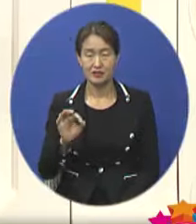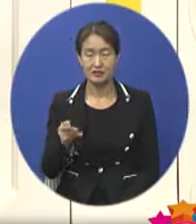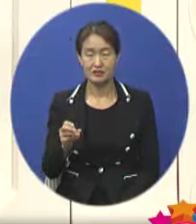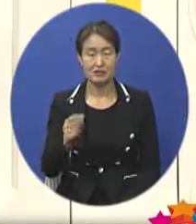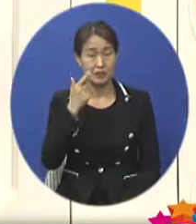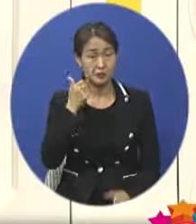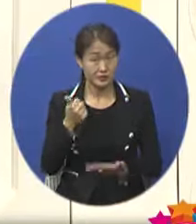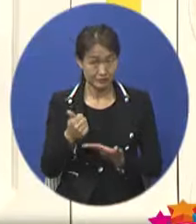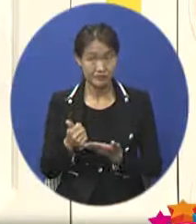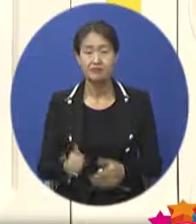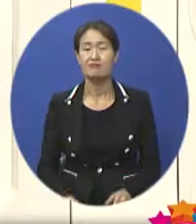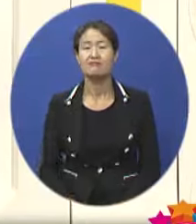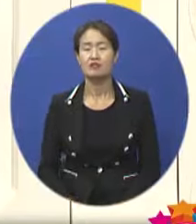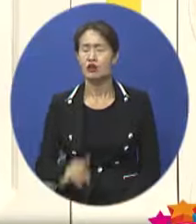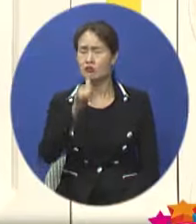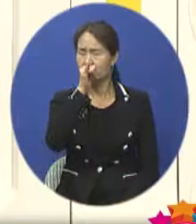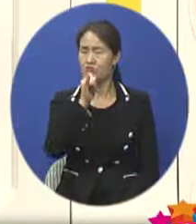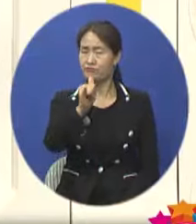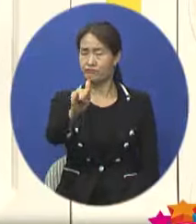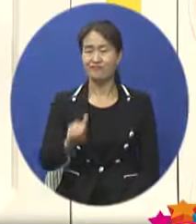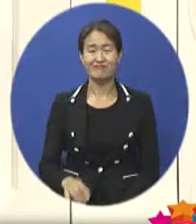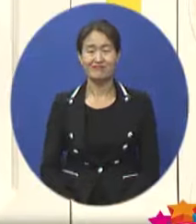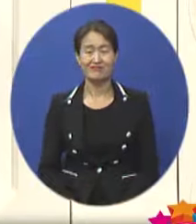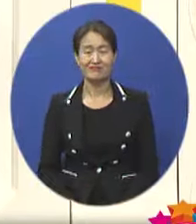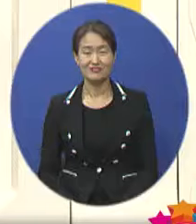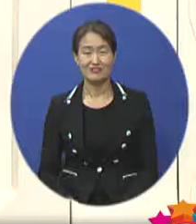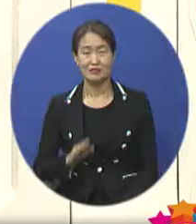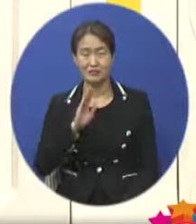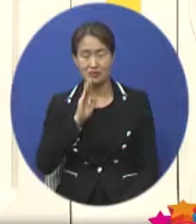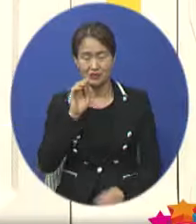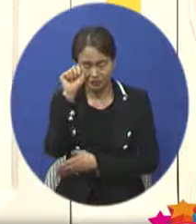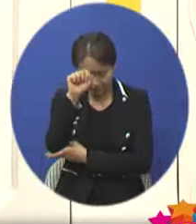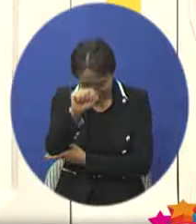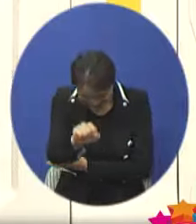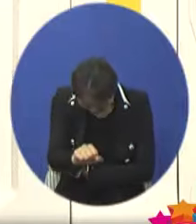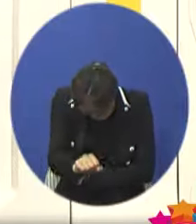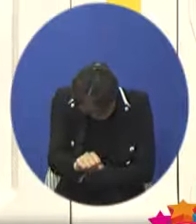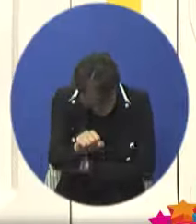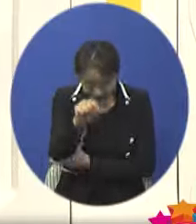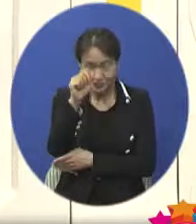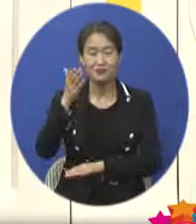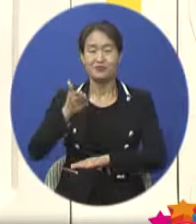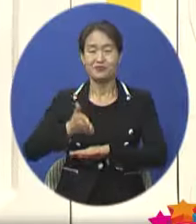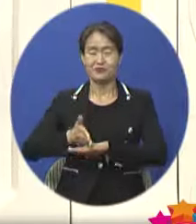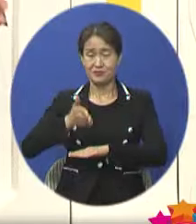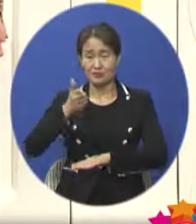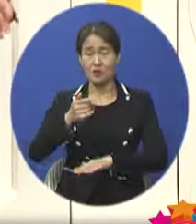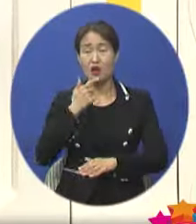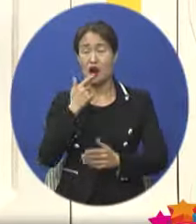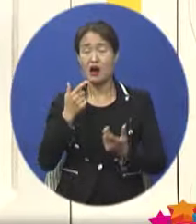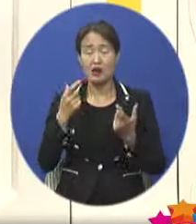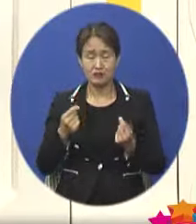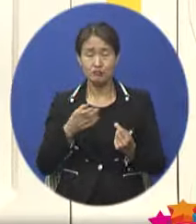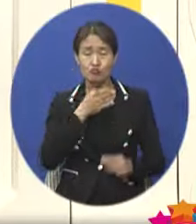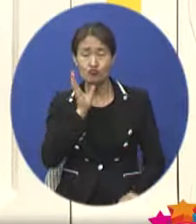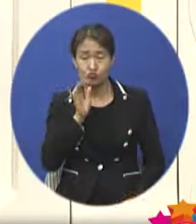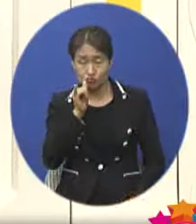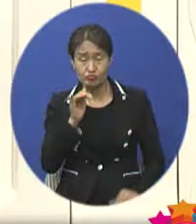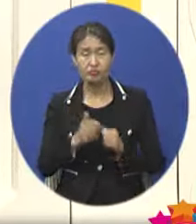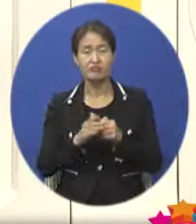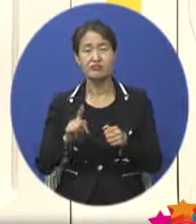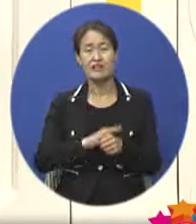아버님. 네네네. 아, 네, 네, 네. 네. 아, 훌륭하신 분입니다. 훌륭하십니다. 네, 저람 자리 우리가 배꼽 인사. 네, 고맙습니다. 네, 이런 어르신들이 계시기 때문에 네.